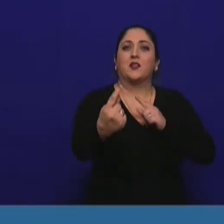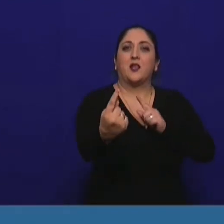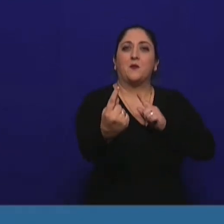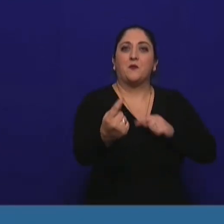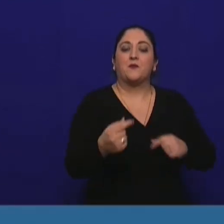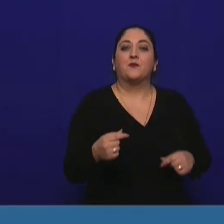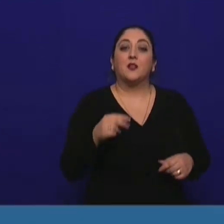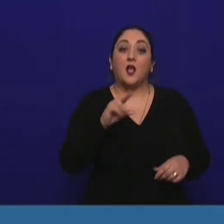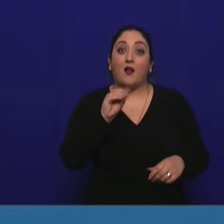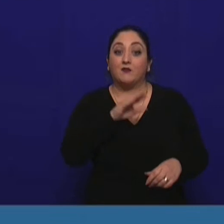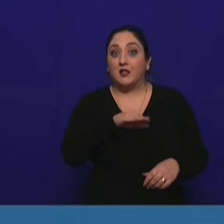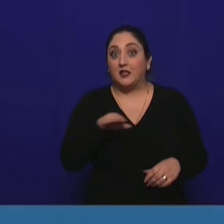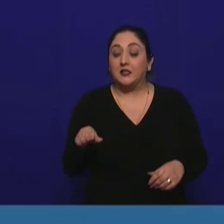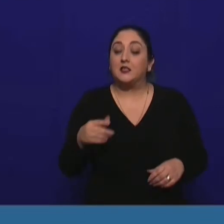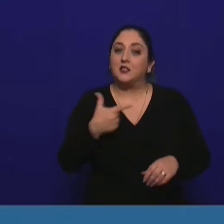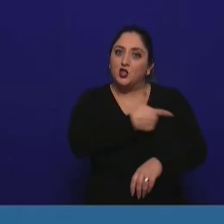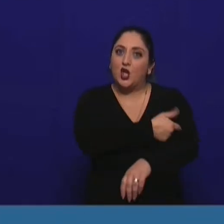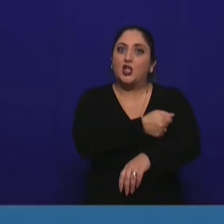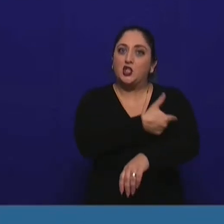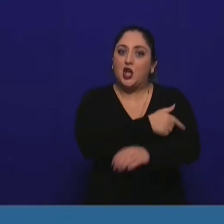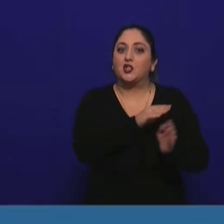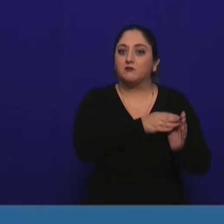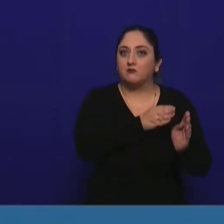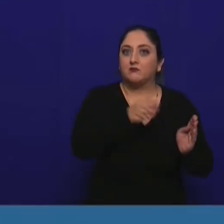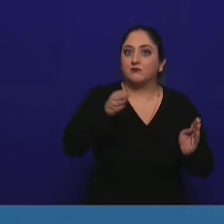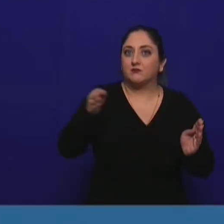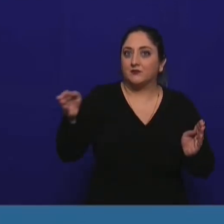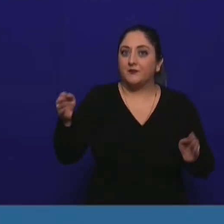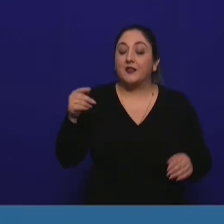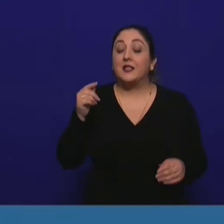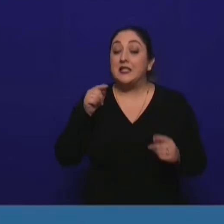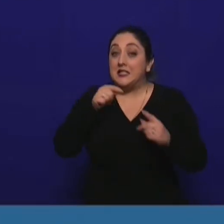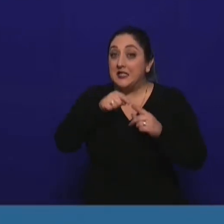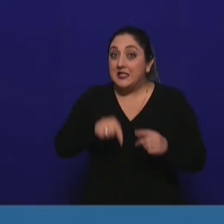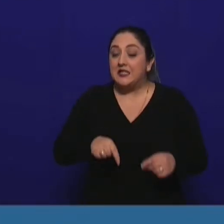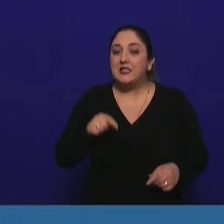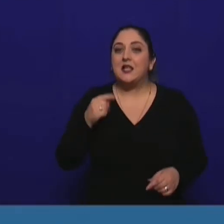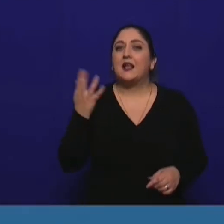rigward il-popolazzjoni li għandna u infatti sa issa tajna